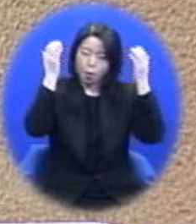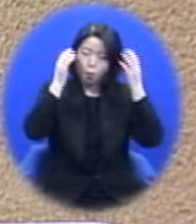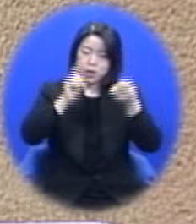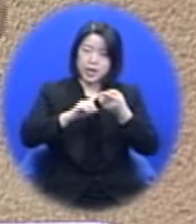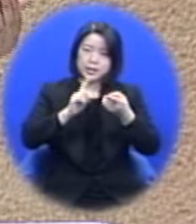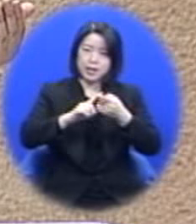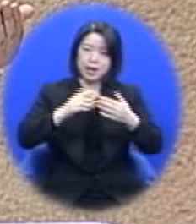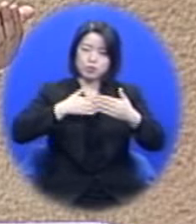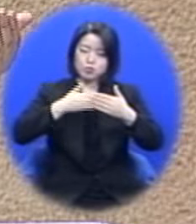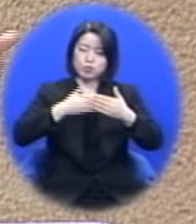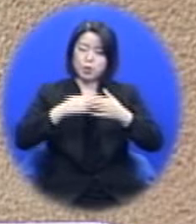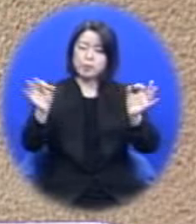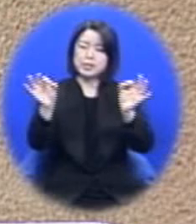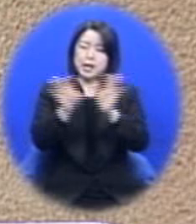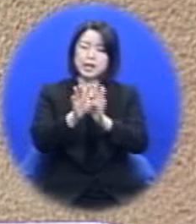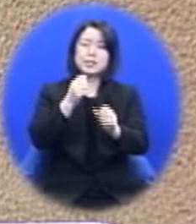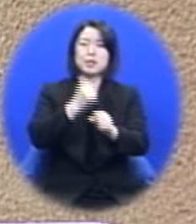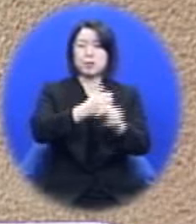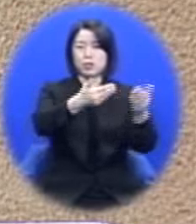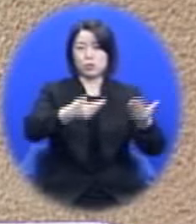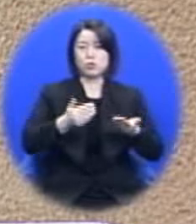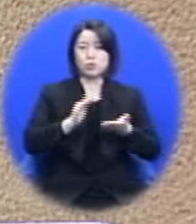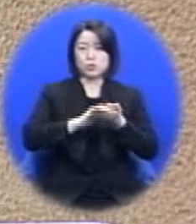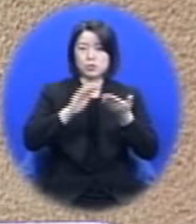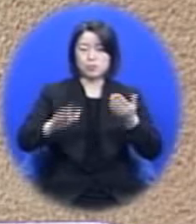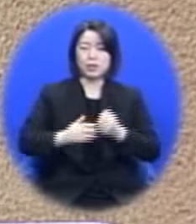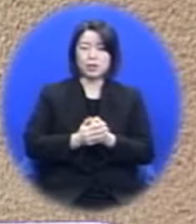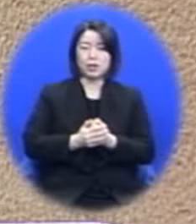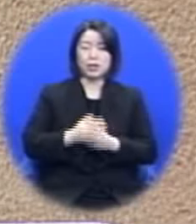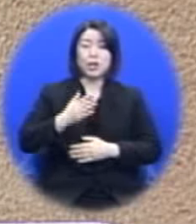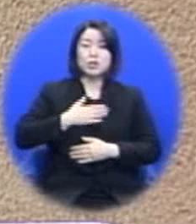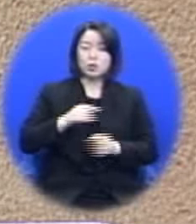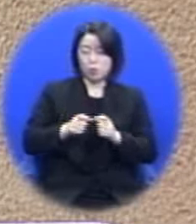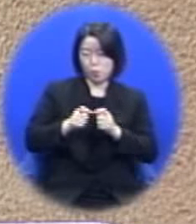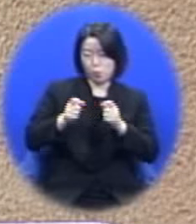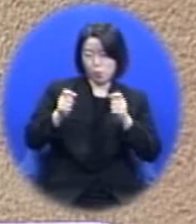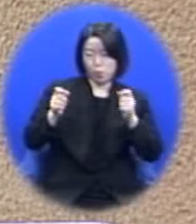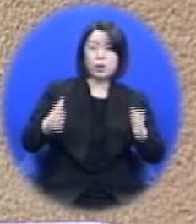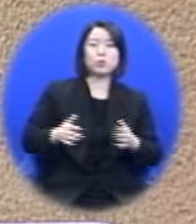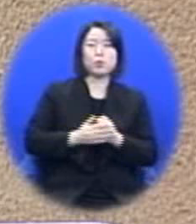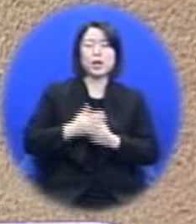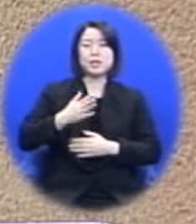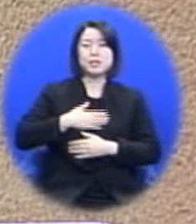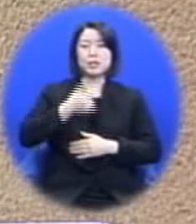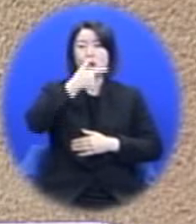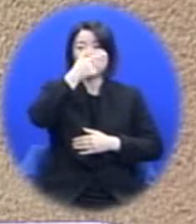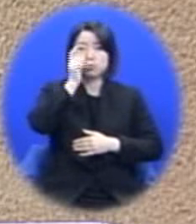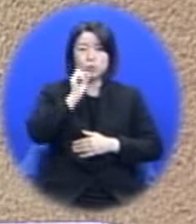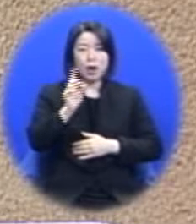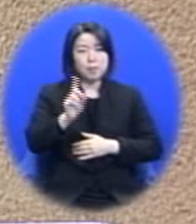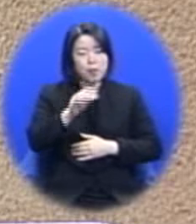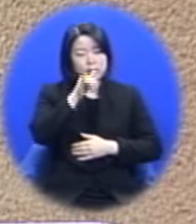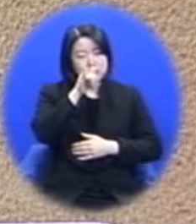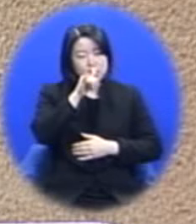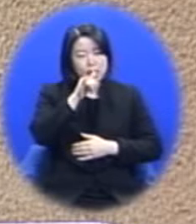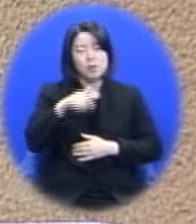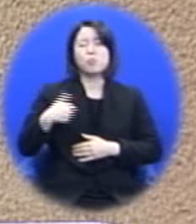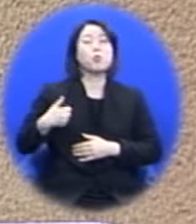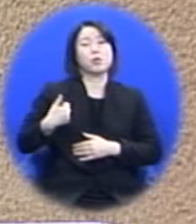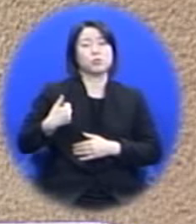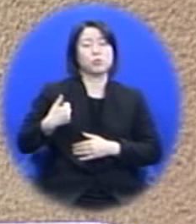두려움이 사라지게 만드십니다. 저는 오랜 기간 동안 제게 뭔가 부족한 것이 있는데 그게 뭔지를